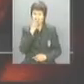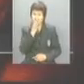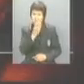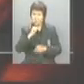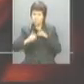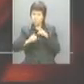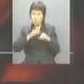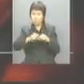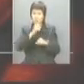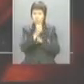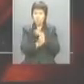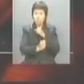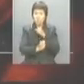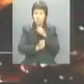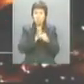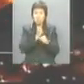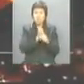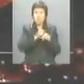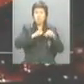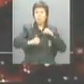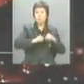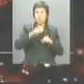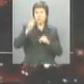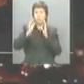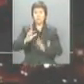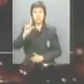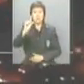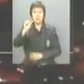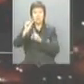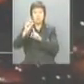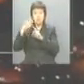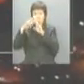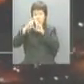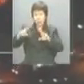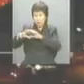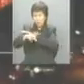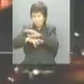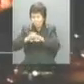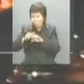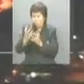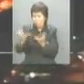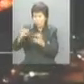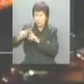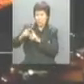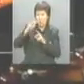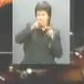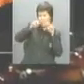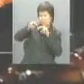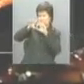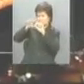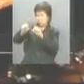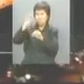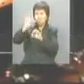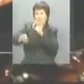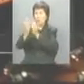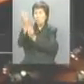ข้าไปขโมยสินค้าอิเล็กทรอนิกส์ภายในศูนย์กระจายสินค้าแห่งนี้จากนั้นจึงเกิดเพลิงไหม้เจ้าหน้าที่ดับเพลิงราว40คนพยาย